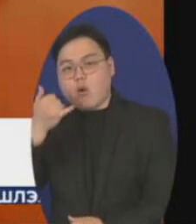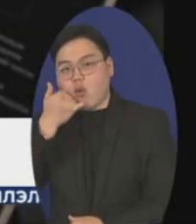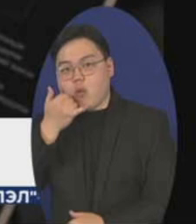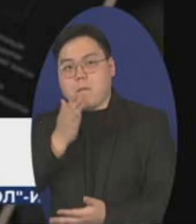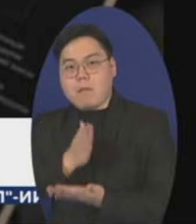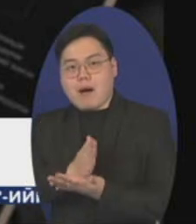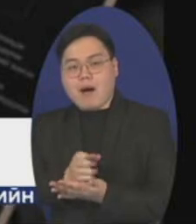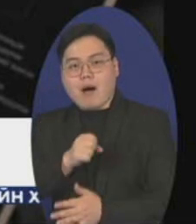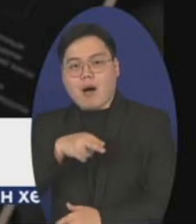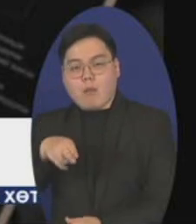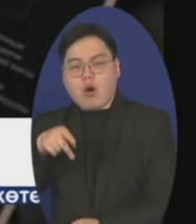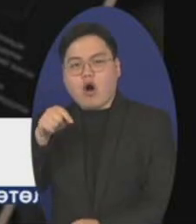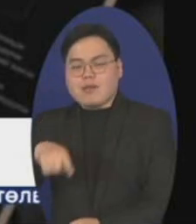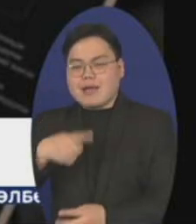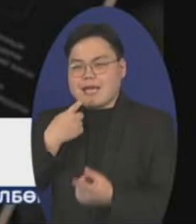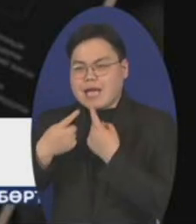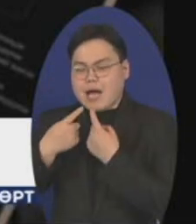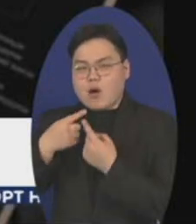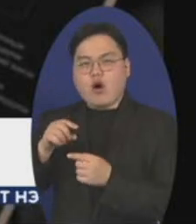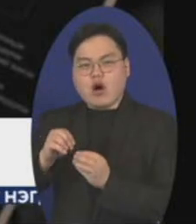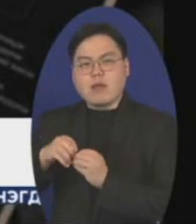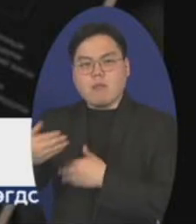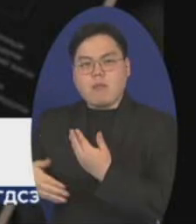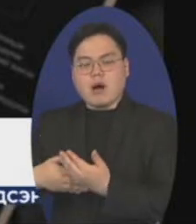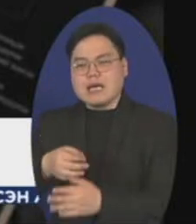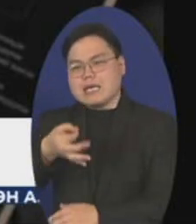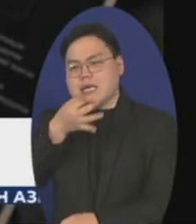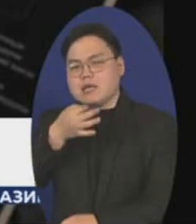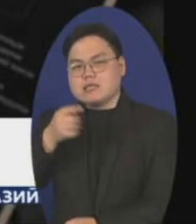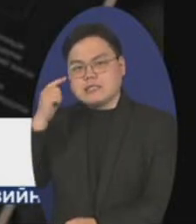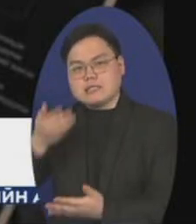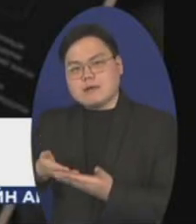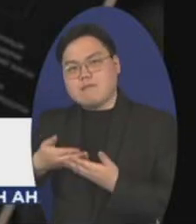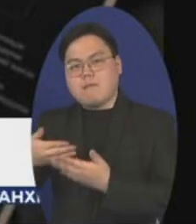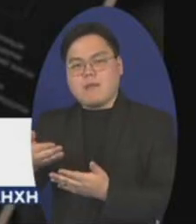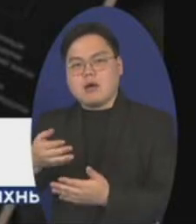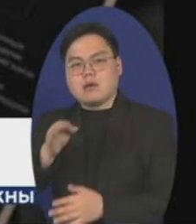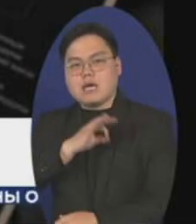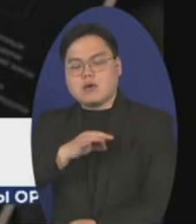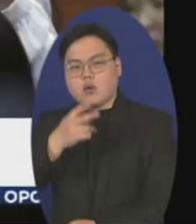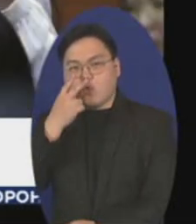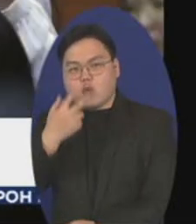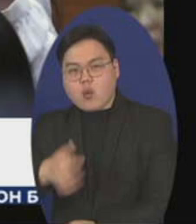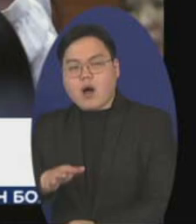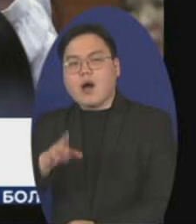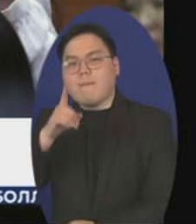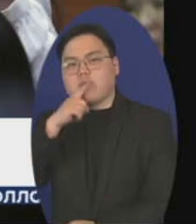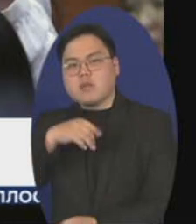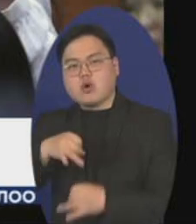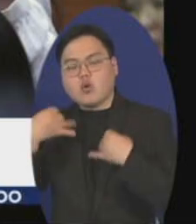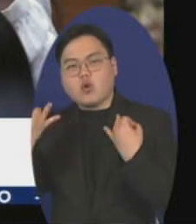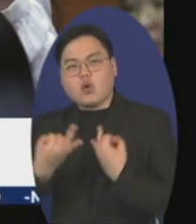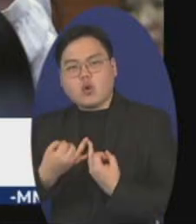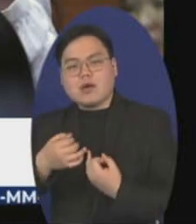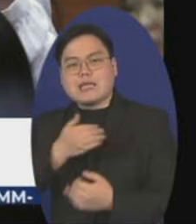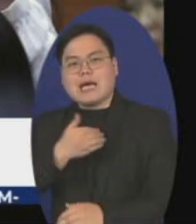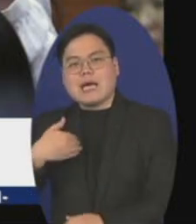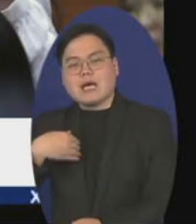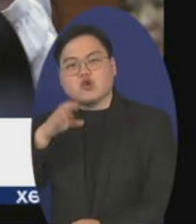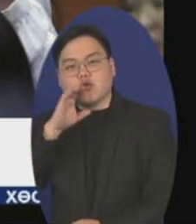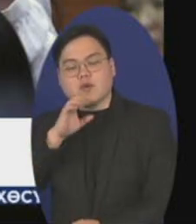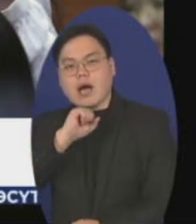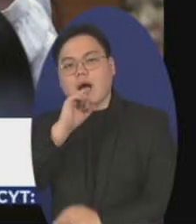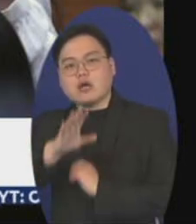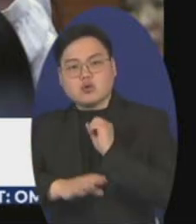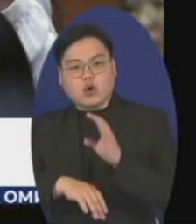оюутнууд яг одоо хилцэгдэж байгаа зарим хуулийн төслүүдэд санал авахч хэрэглээг туршин улсын хурлын даргад сонирхсан асуултуудаа тавьсан юм. Цаашид